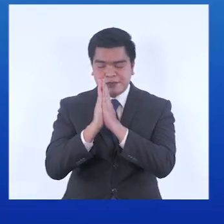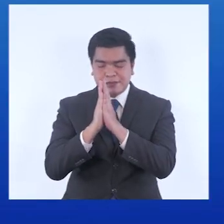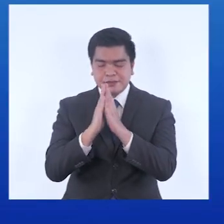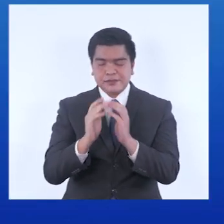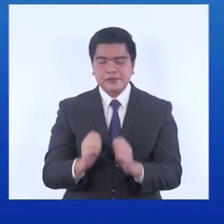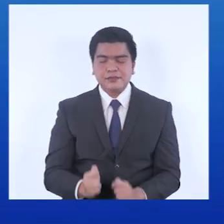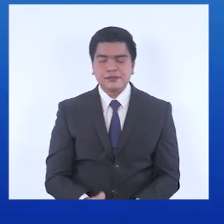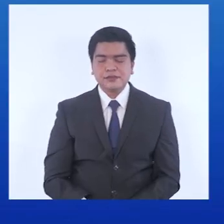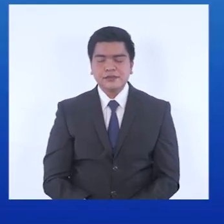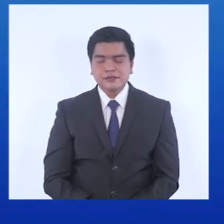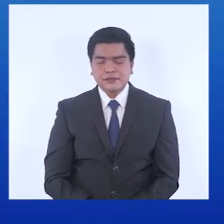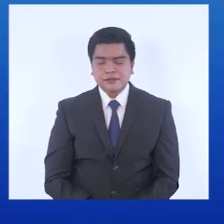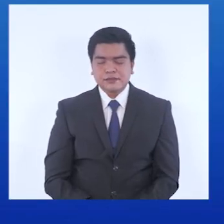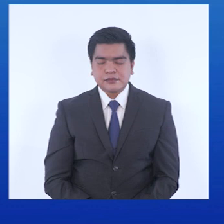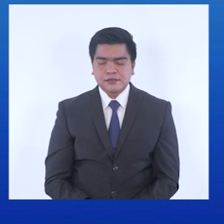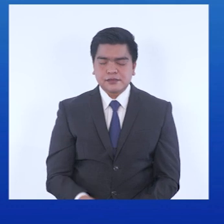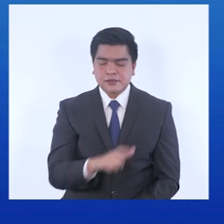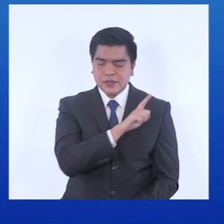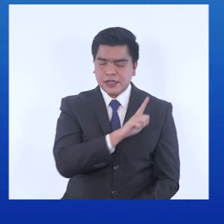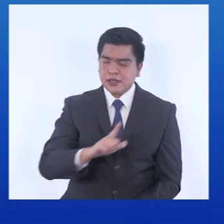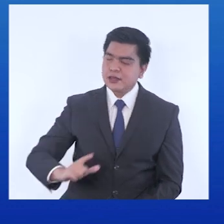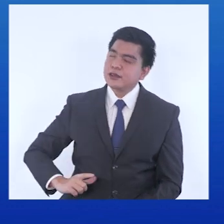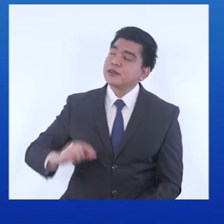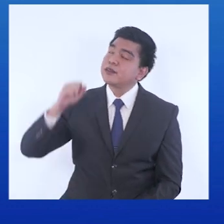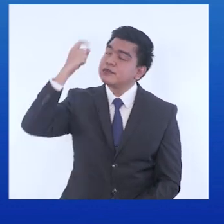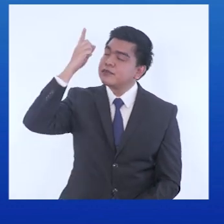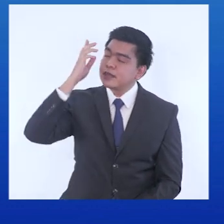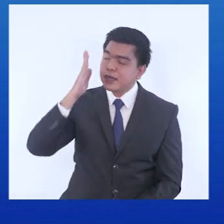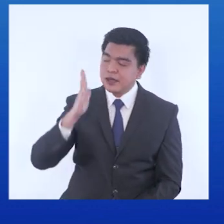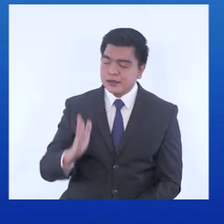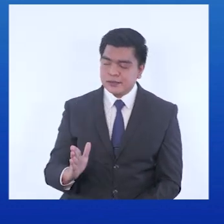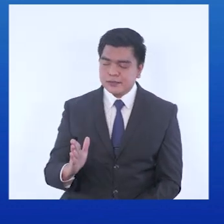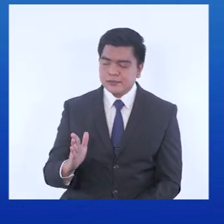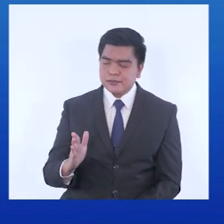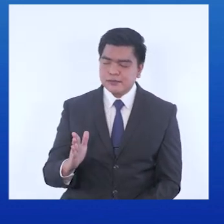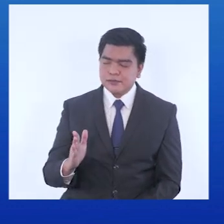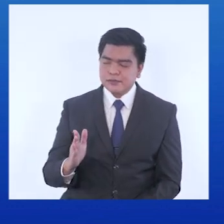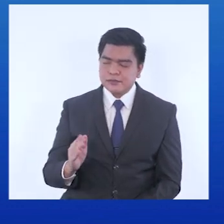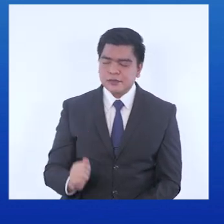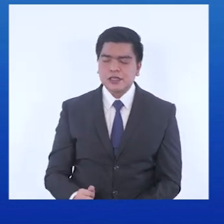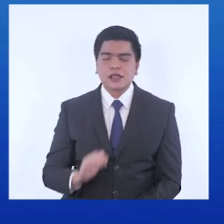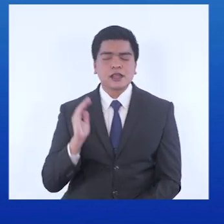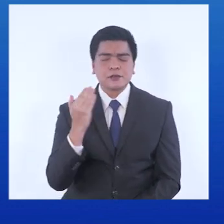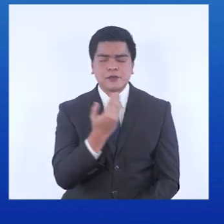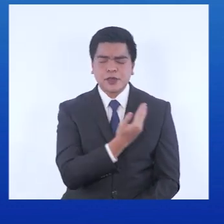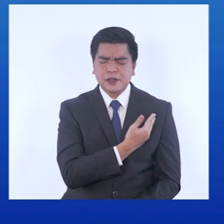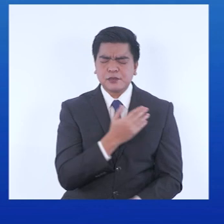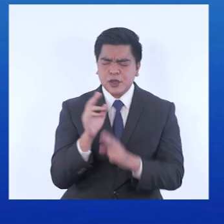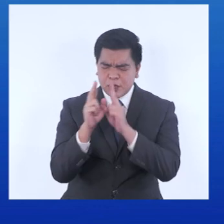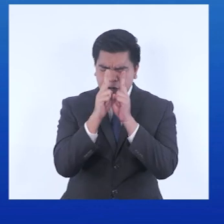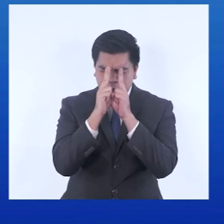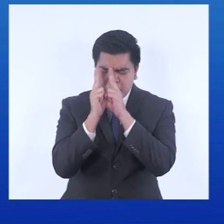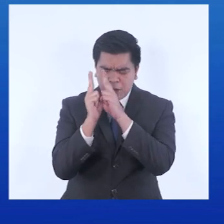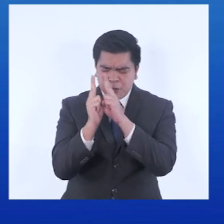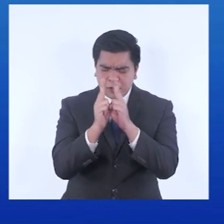Panginoon po namin Diyos, sa iisang tinig, nag-aalay po kami ng maraming